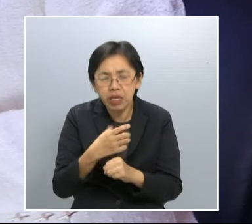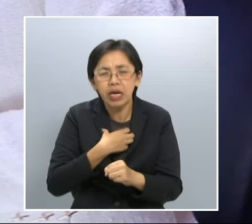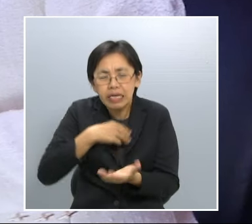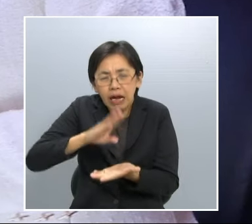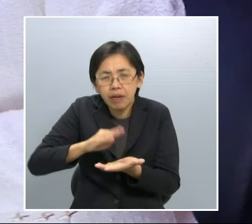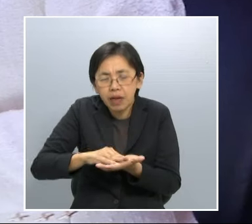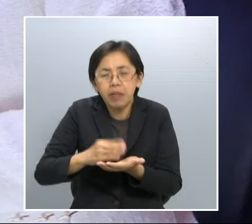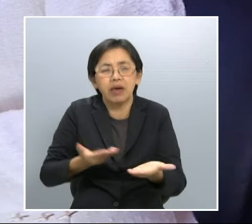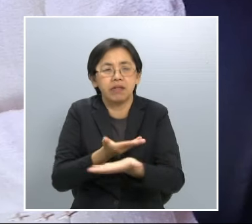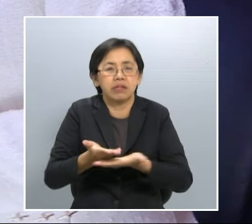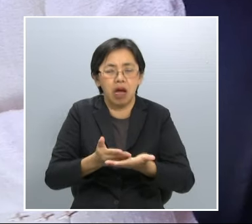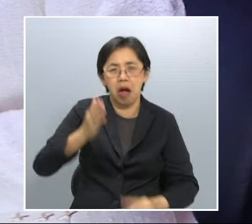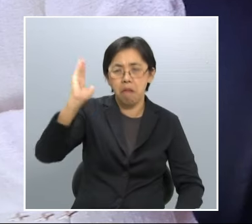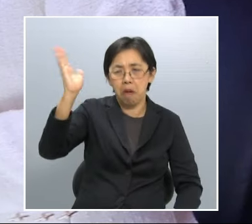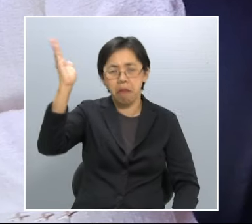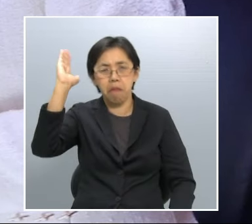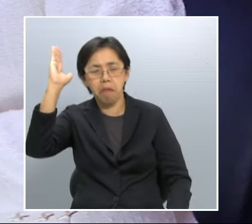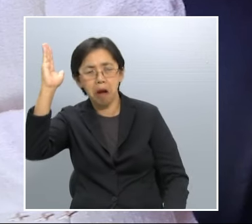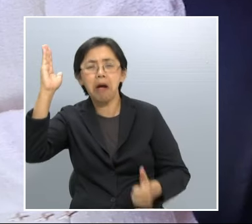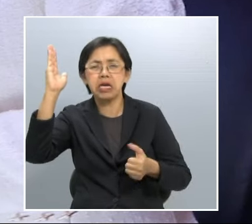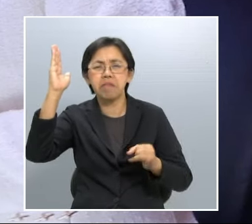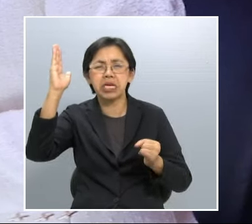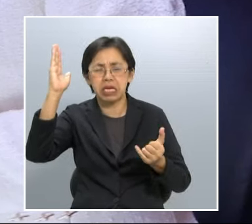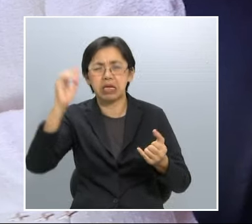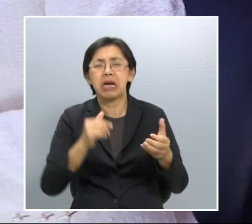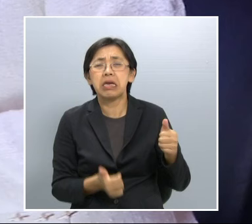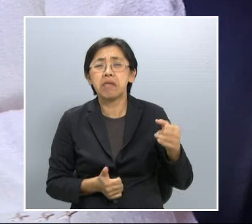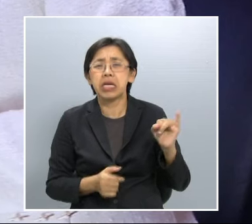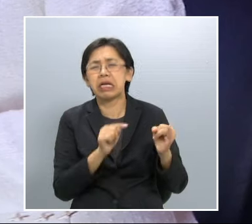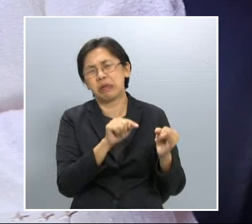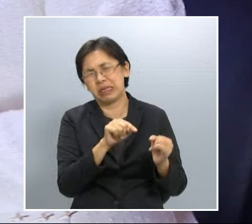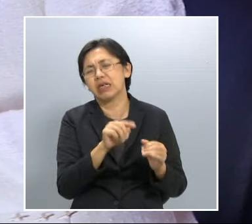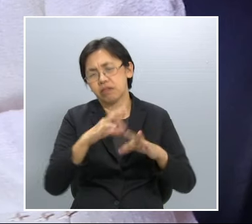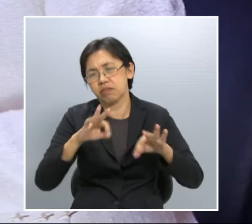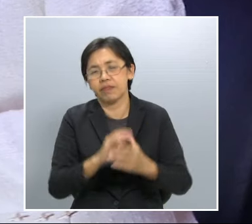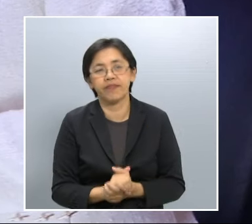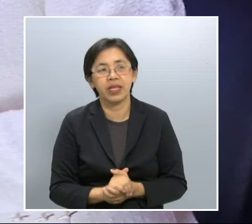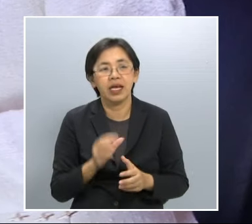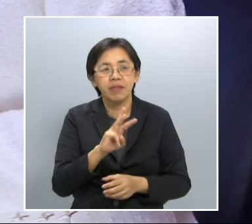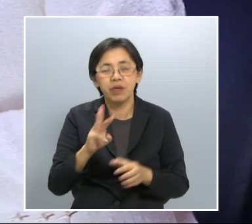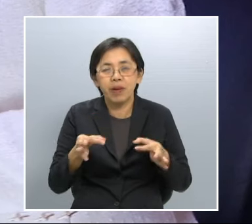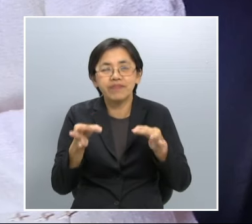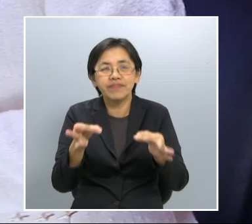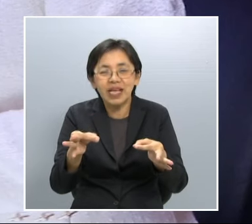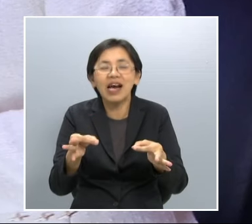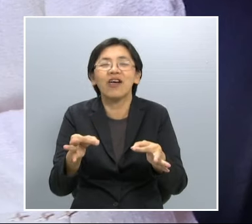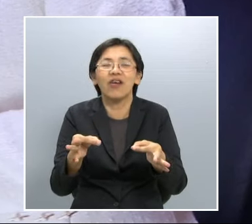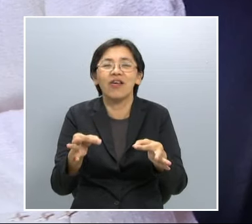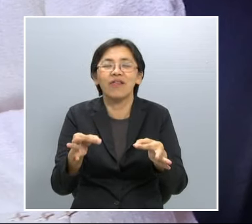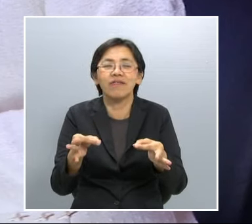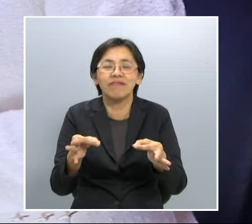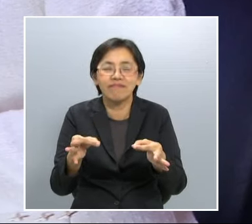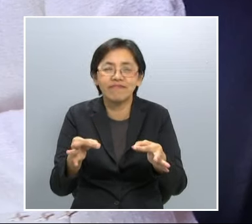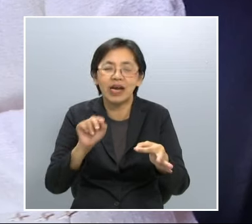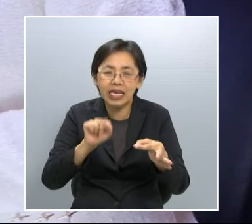ารณาในส่วนของการอภิปราย ก็เป็นการแนบลิงก์กับอภิปรายในส่วนของเนื้อหาและใน